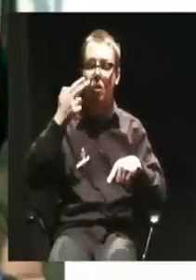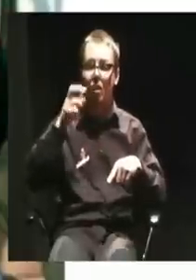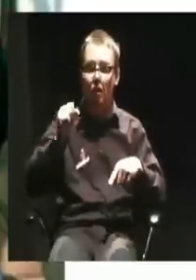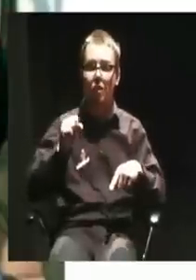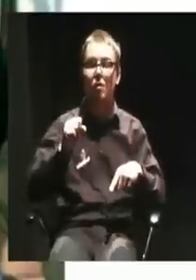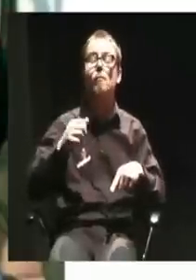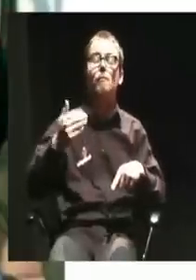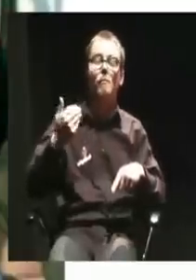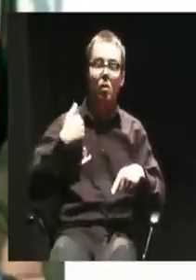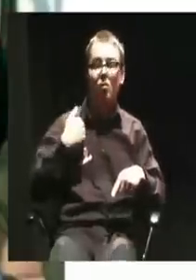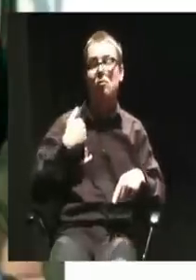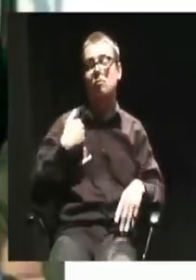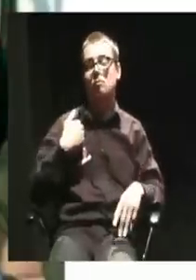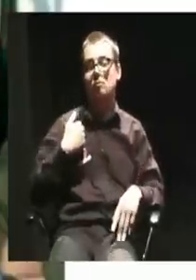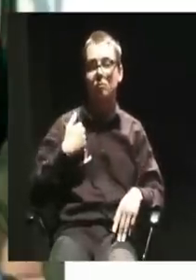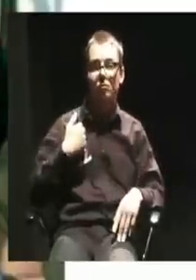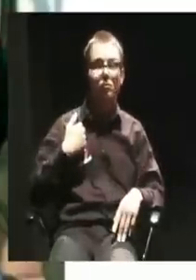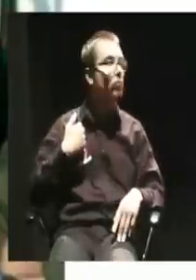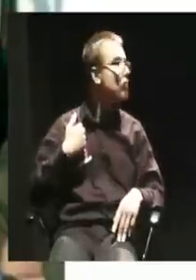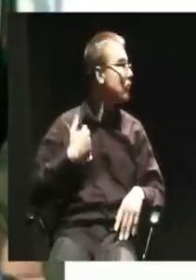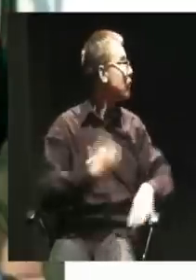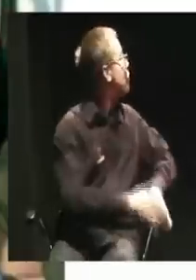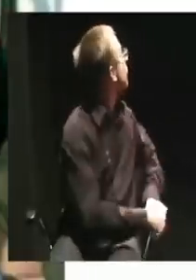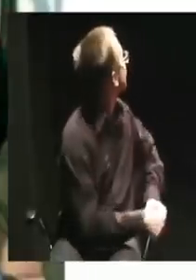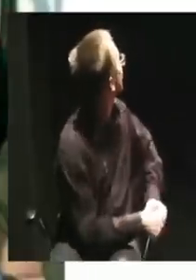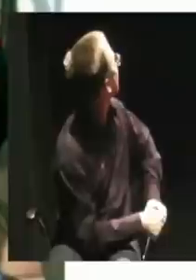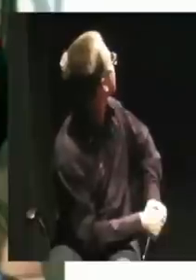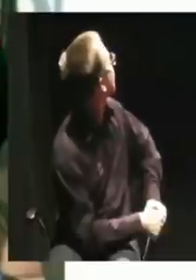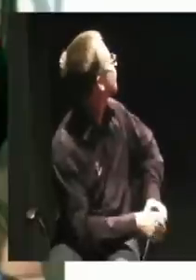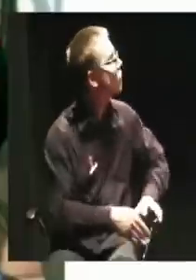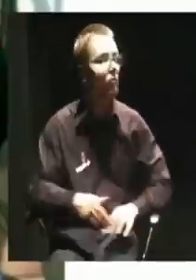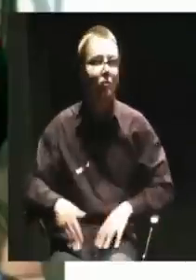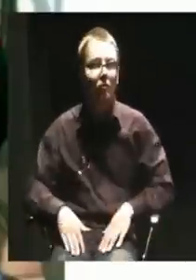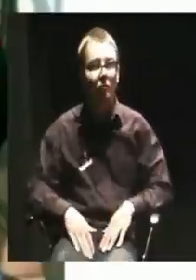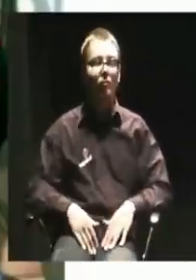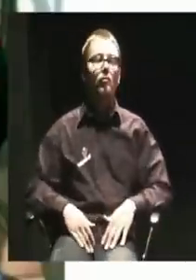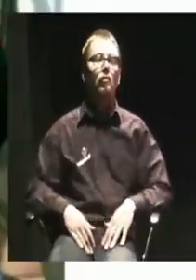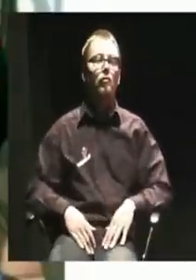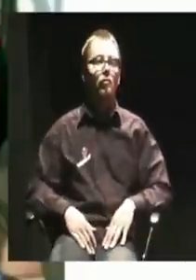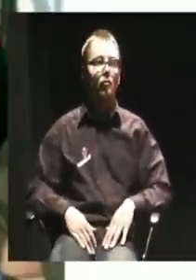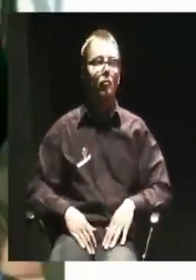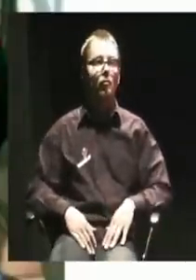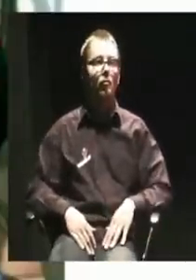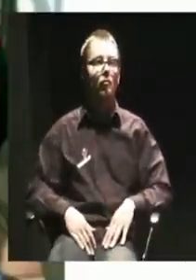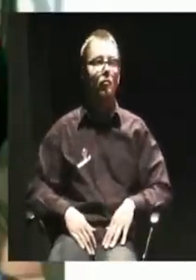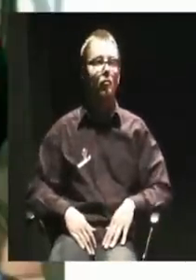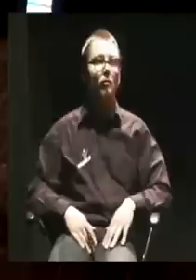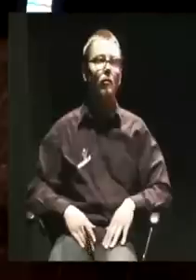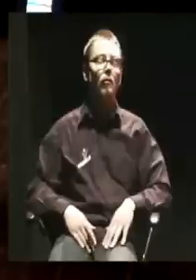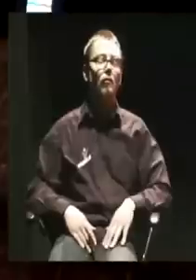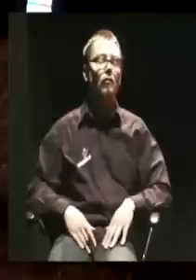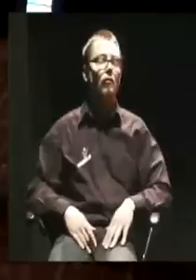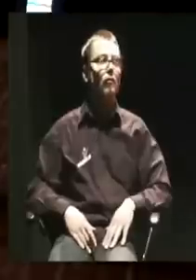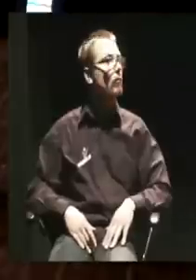stworzyłem sobie artystę. No i właśnie tutaj, mówiąc o policji, miałem na myśli ten slajd. Sądzę, że po emisji tego mogę już nie prowadzić